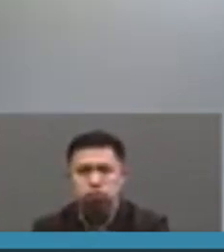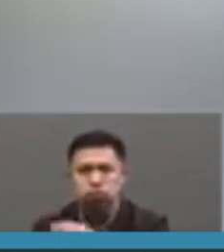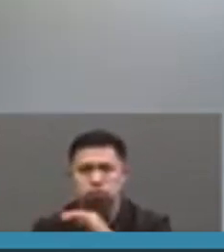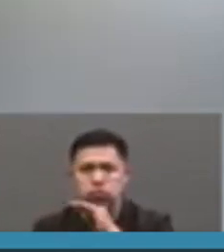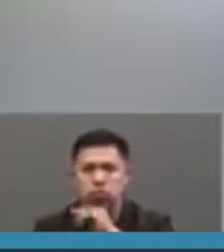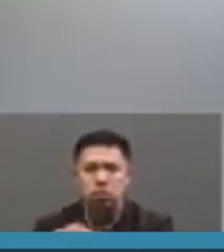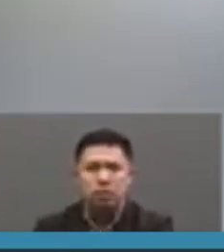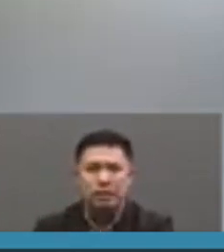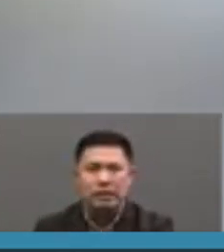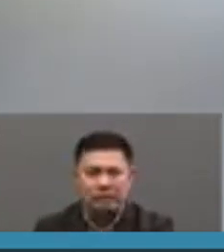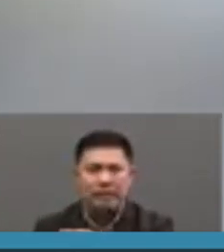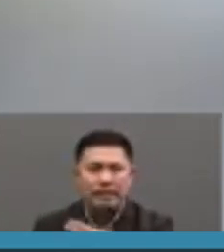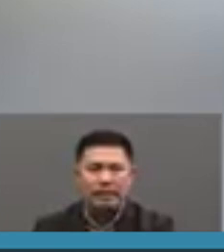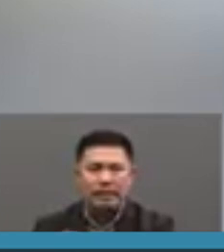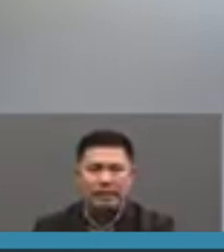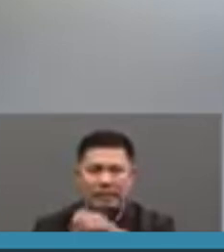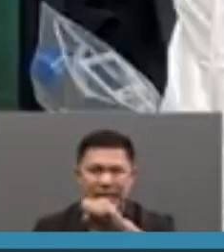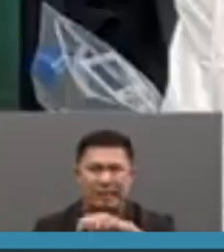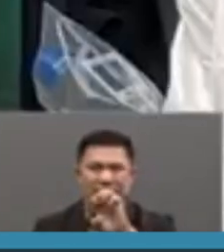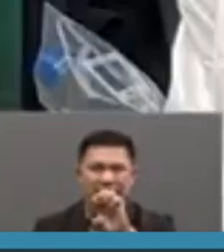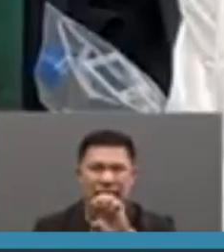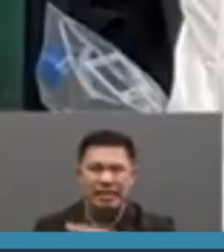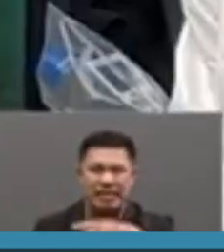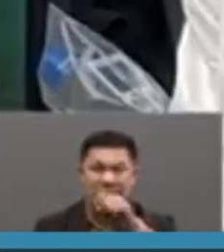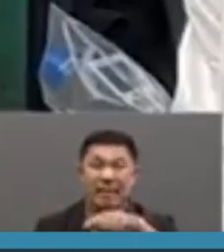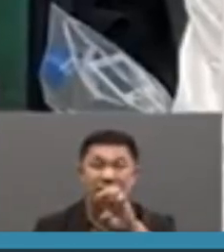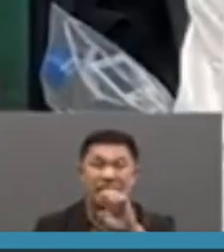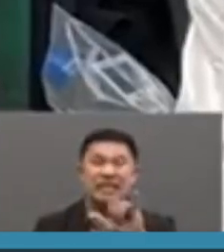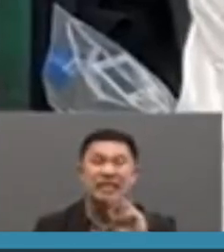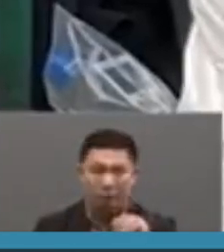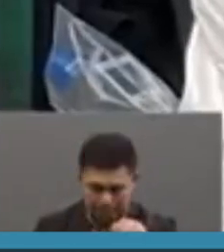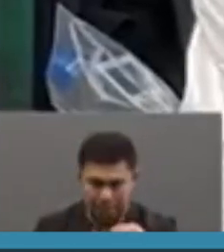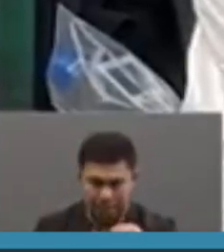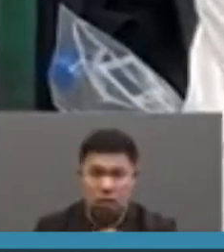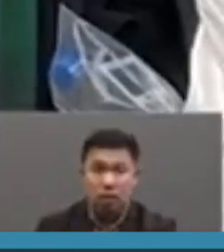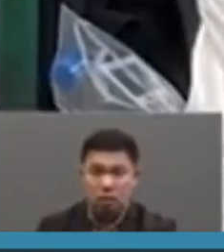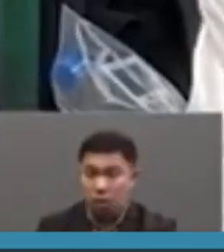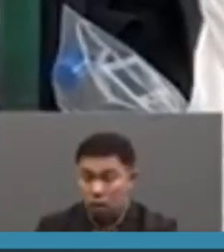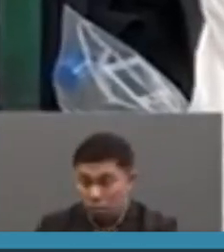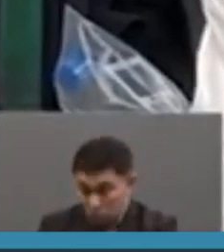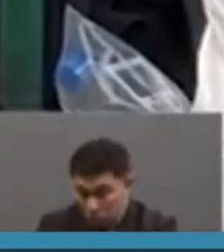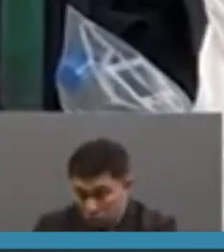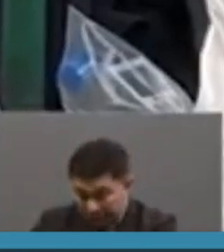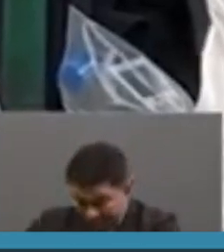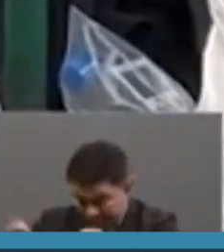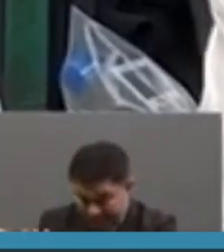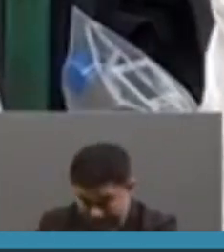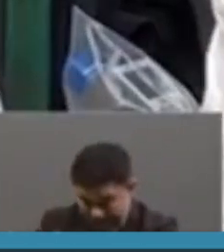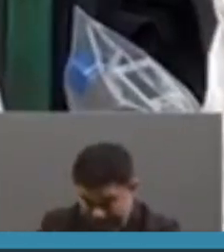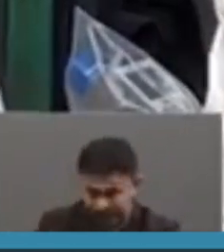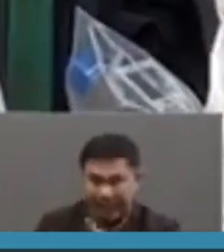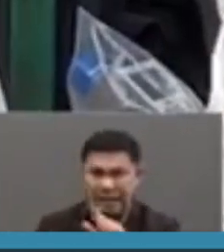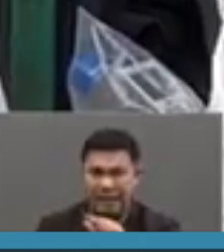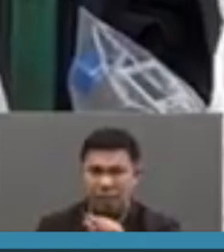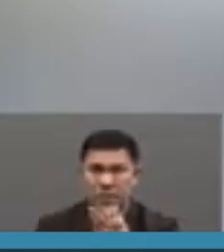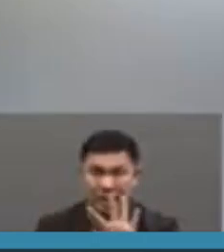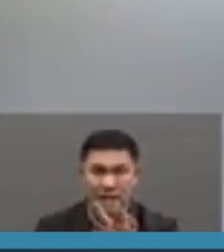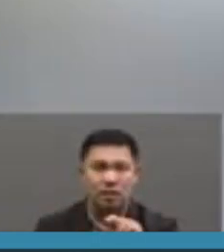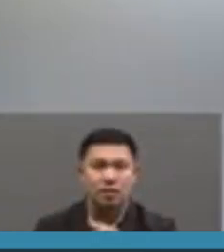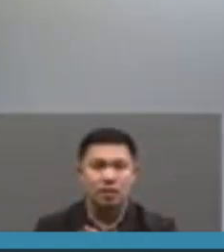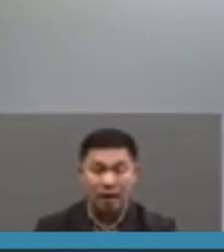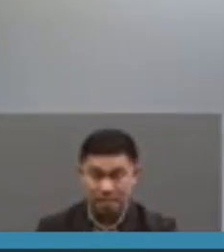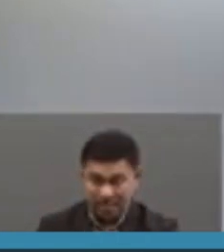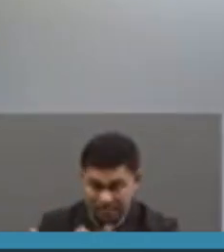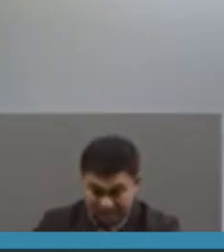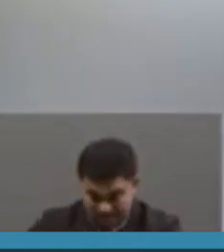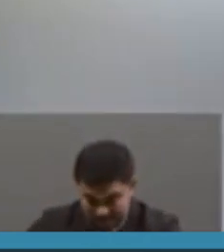ษตรของเราปลอดภัย 100% ครับ ทั้งนี้เพื่อสร้างความมั่นใจแก่ประชาชนจังหวัดปราจีนบุรีได้ประกาศให้บริเวณโรงงานเ